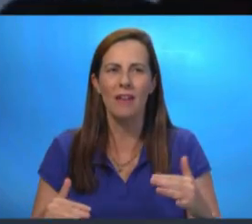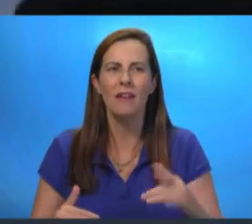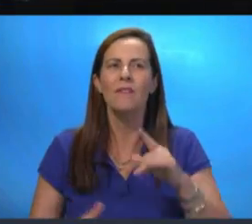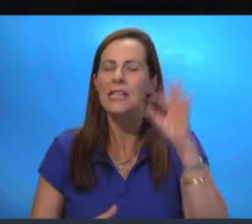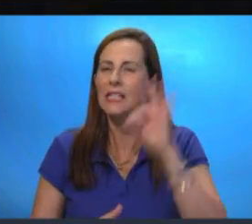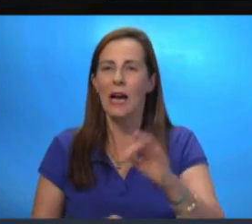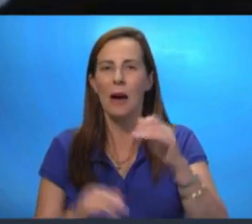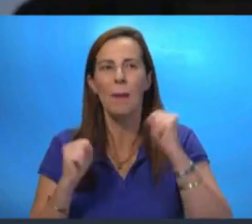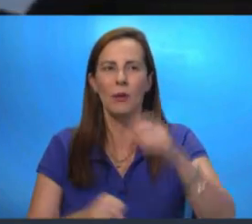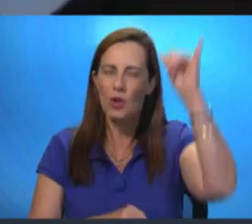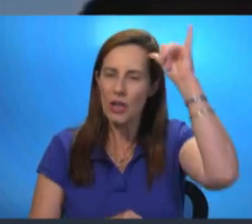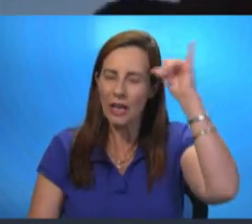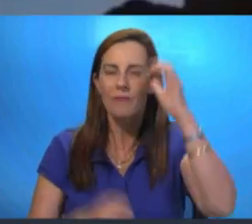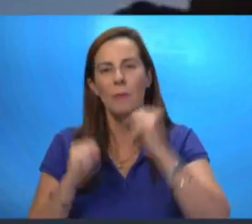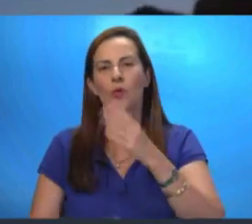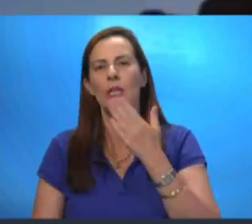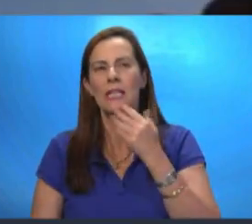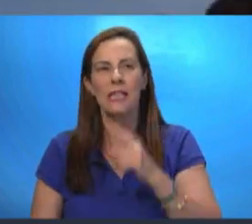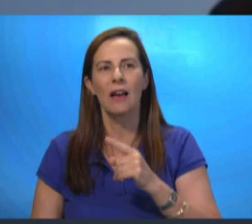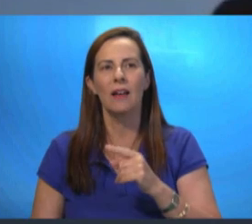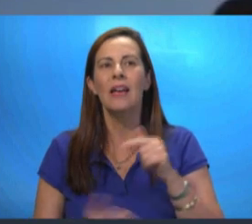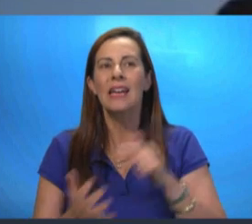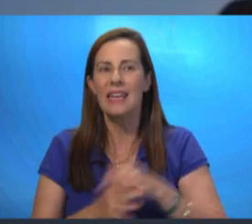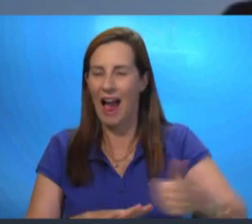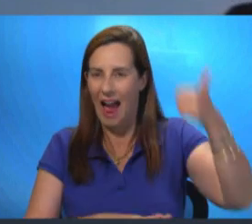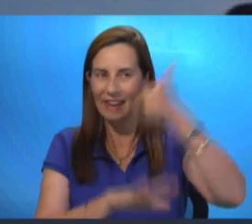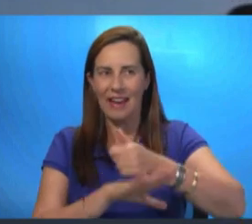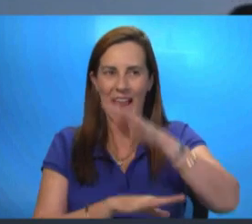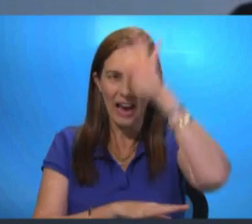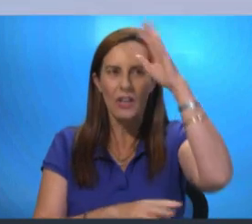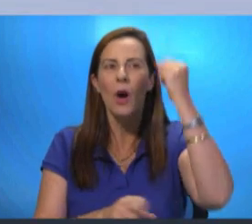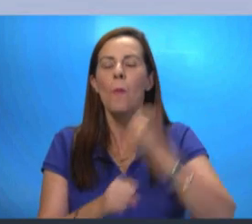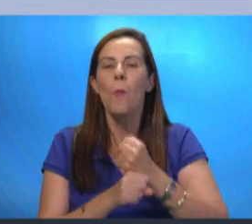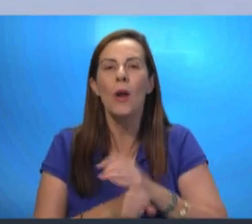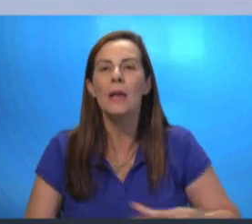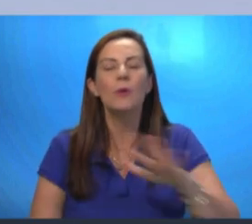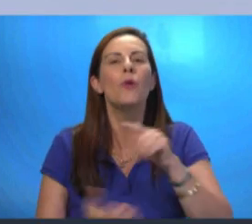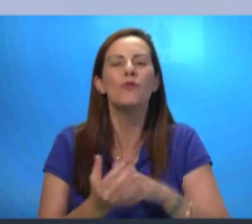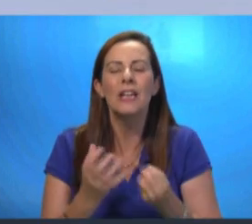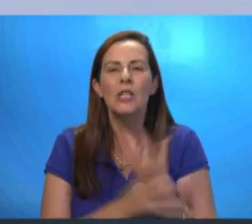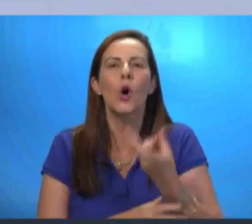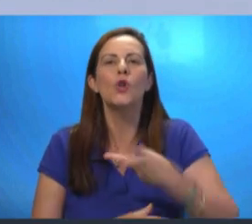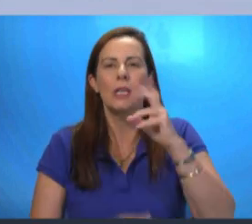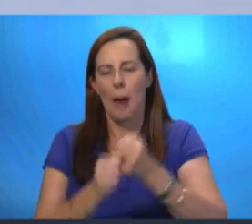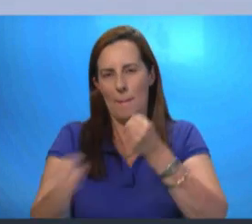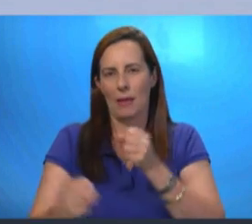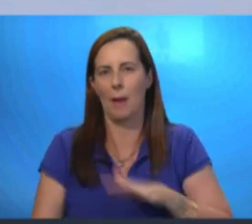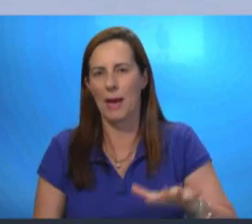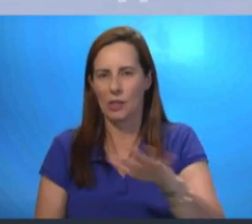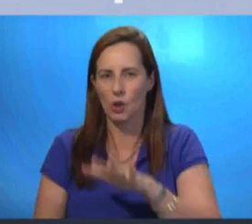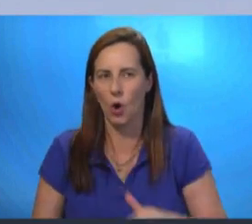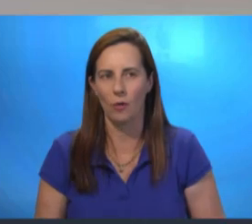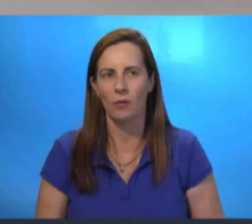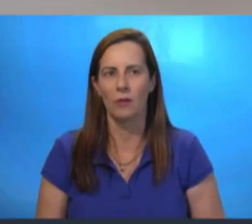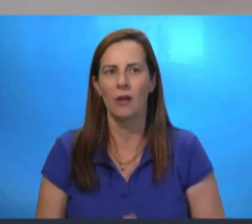بأمن الأردن وأمن إسرائيل لأن يعني القائد الإيراني تقول على خلق توترات في المنطقة ومعروف